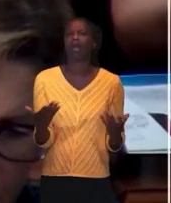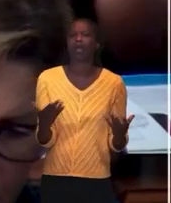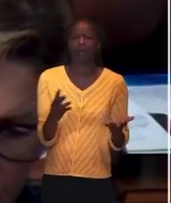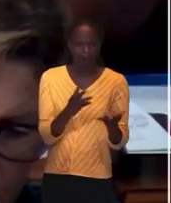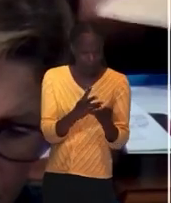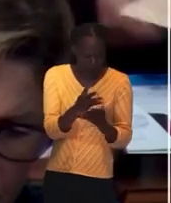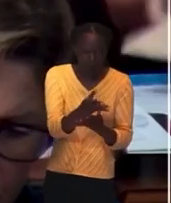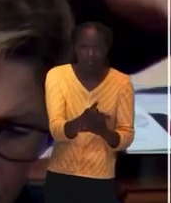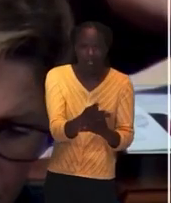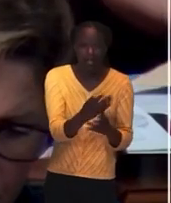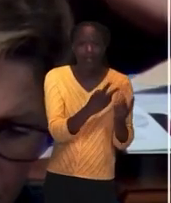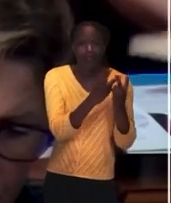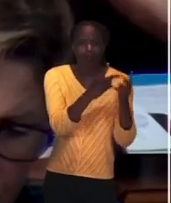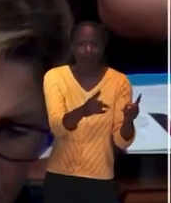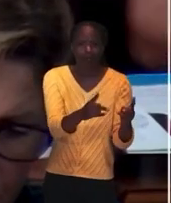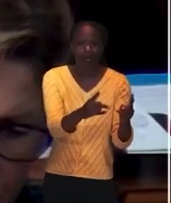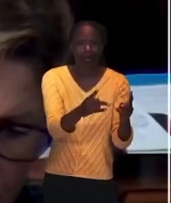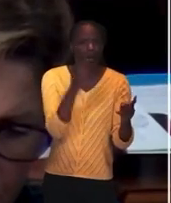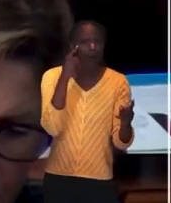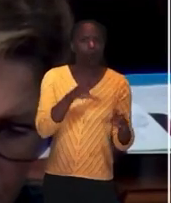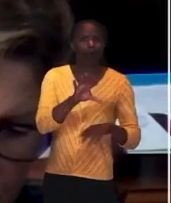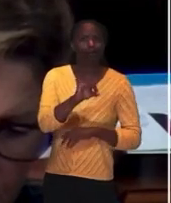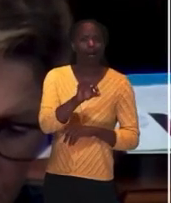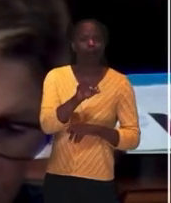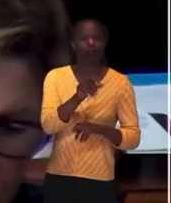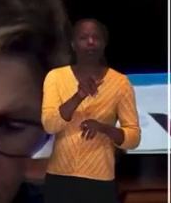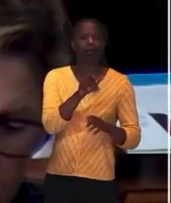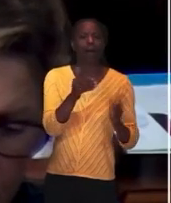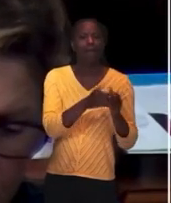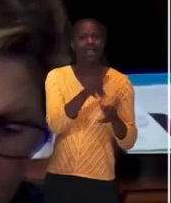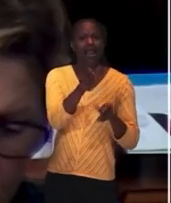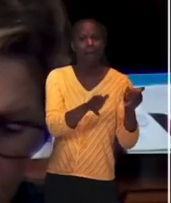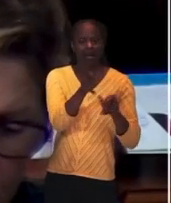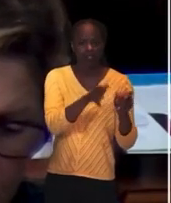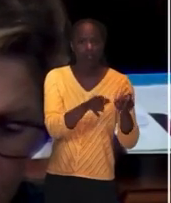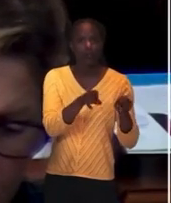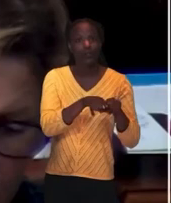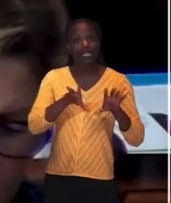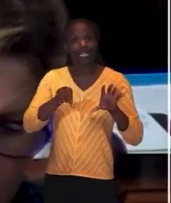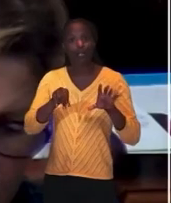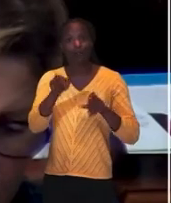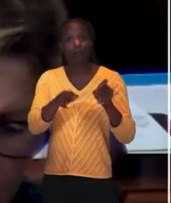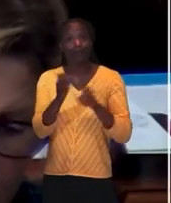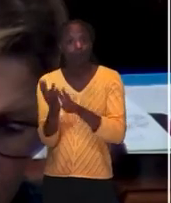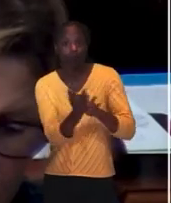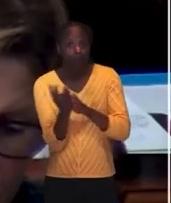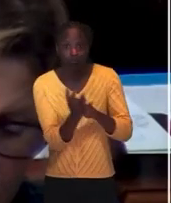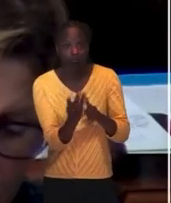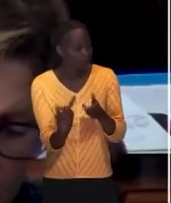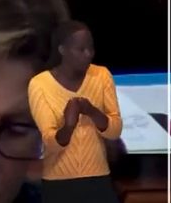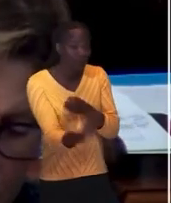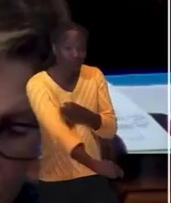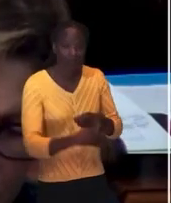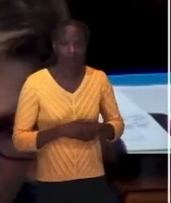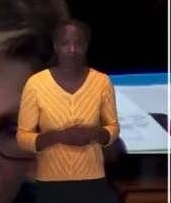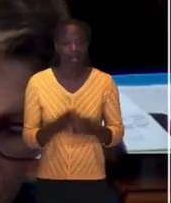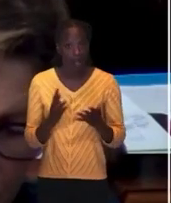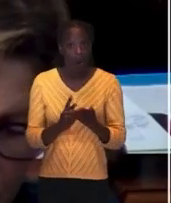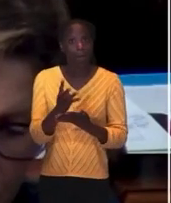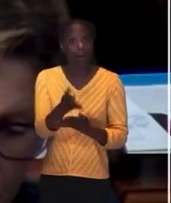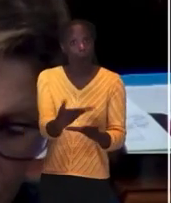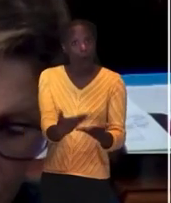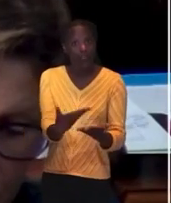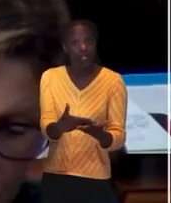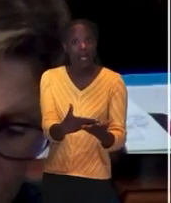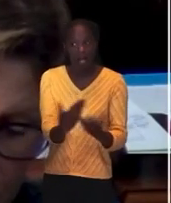et 80 000 qui y travaillent, si on prend évidemment tout le canal des boulevards. J'en parle parce que c'est un projet à même d'emmener les habitants,